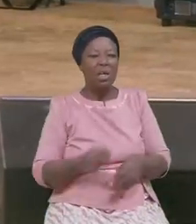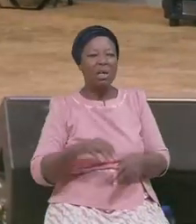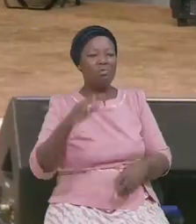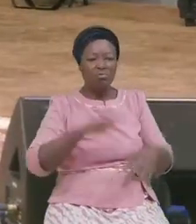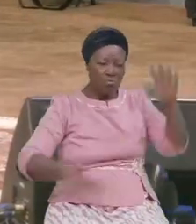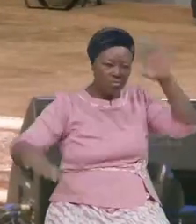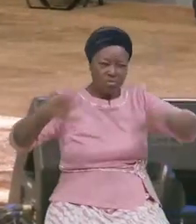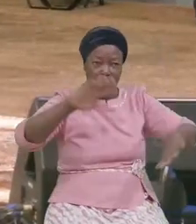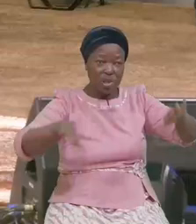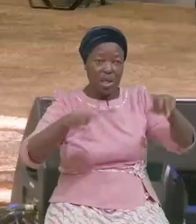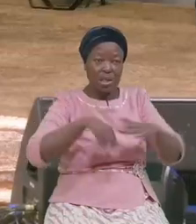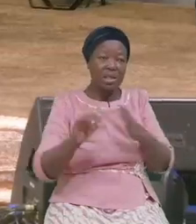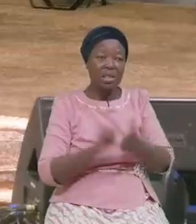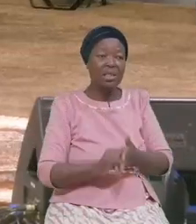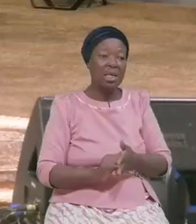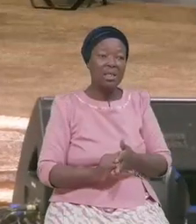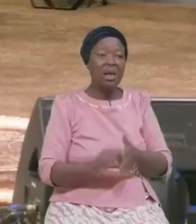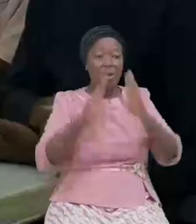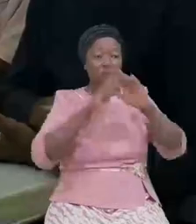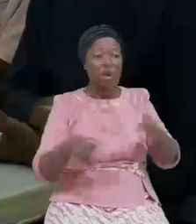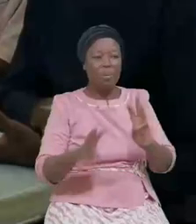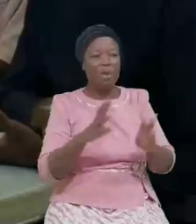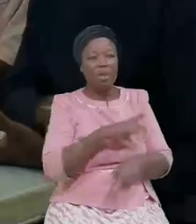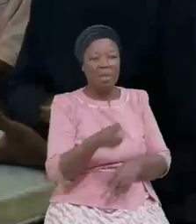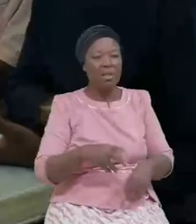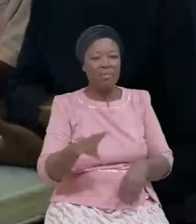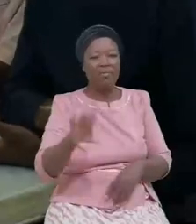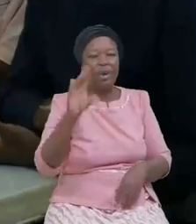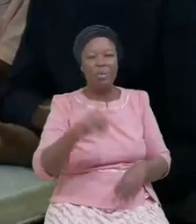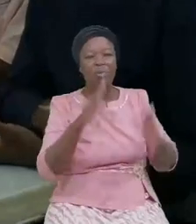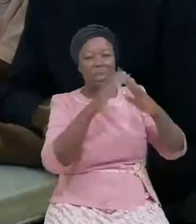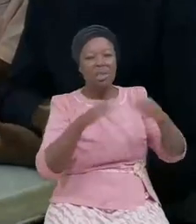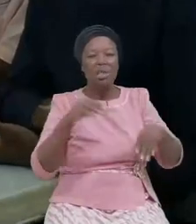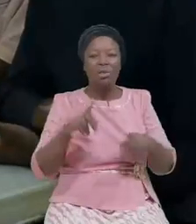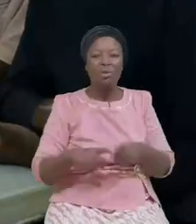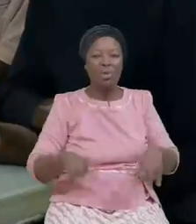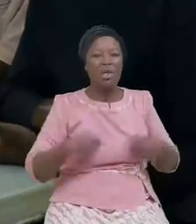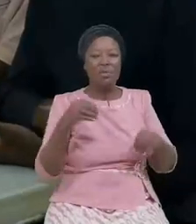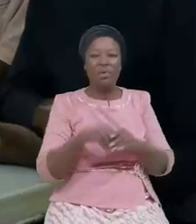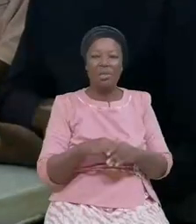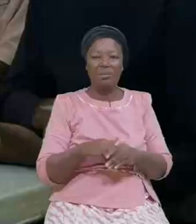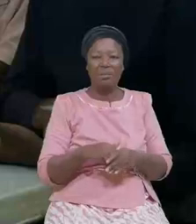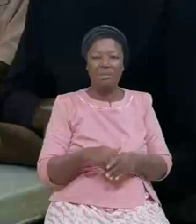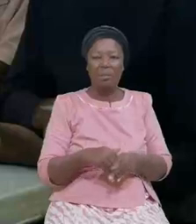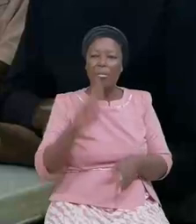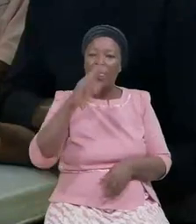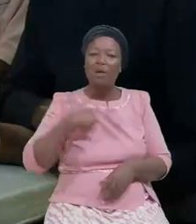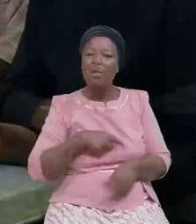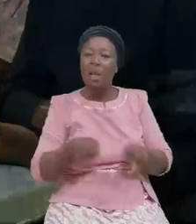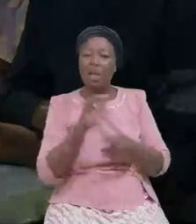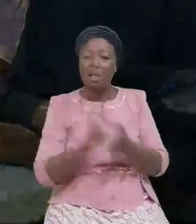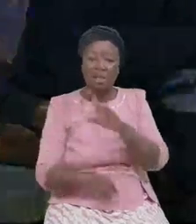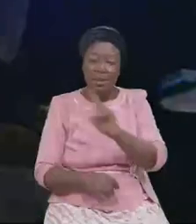lieu solitude et ils ne trouvaient pas de ville là où ils allaient rester. Est-ce que nous sommes comme ça? Le Seigneur a dit que je ne vais jamais te laisser,